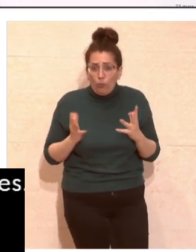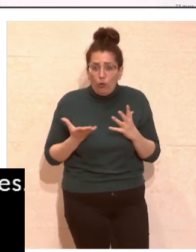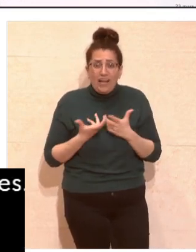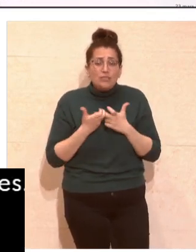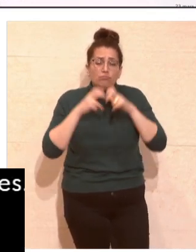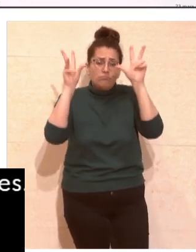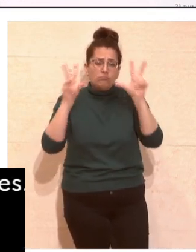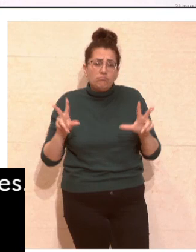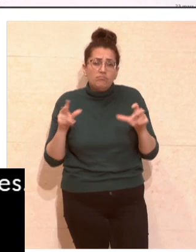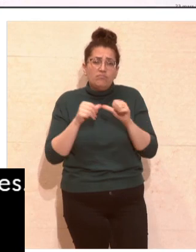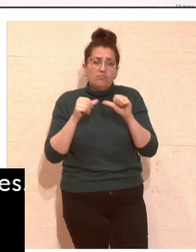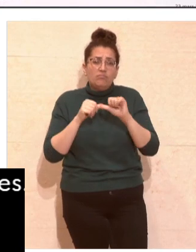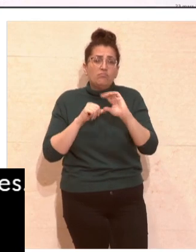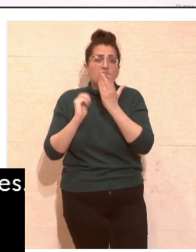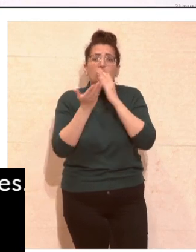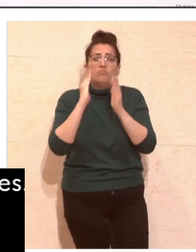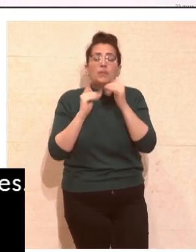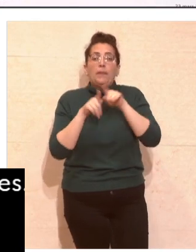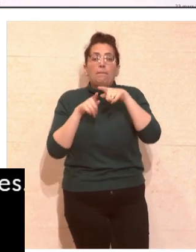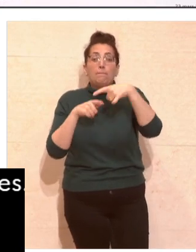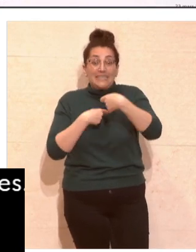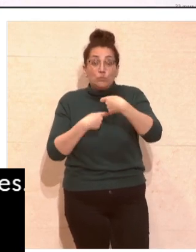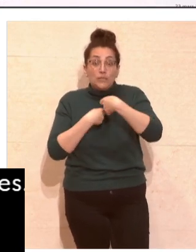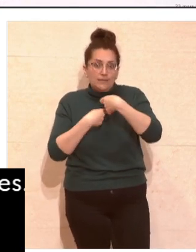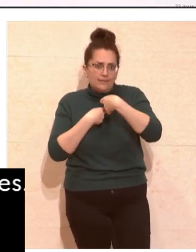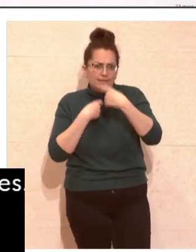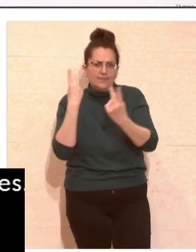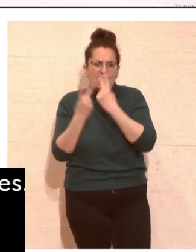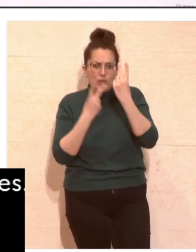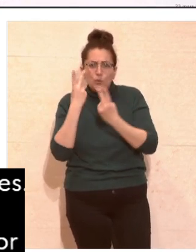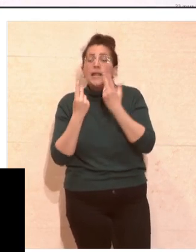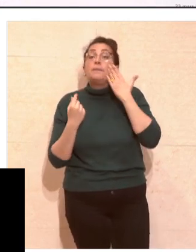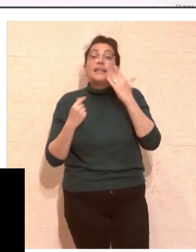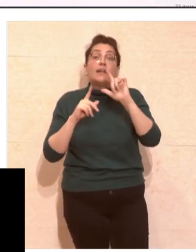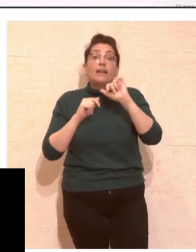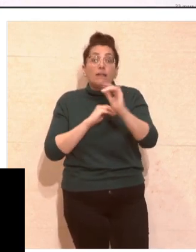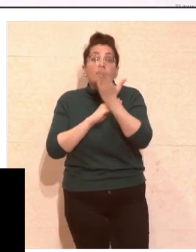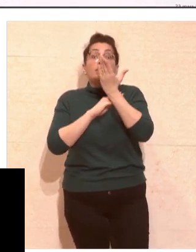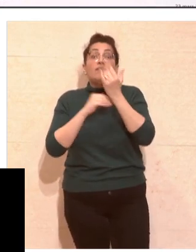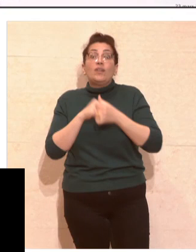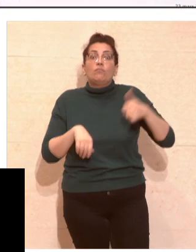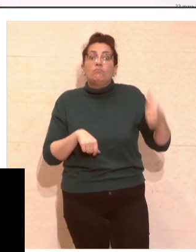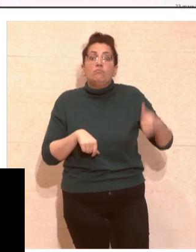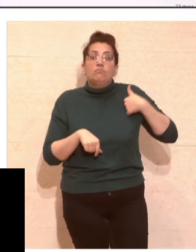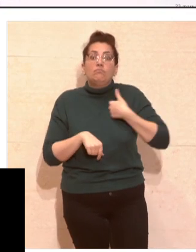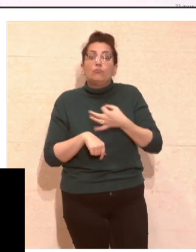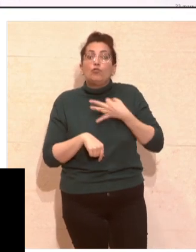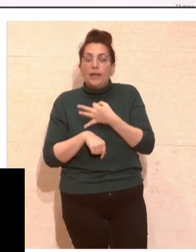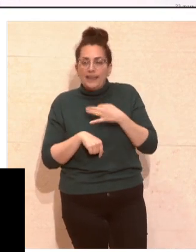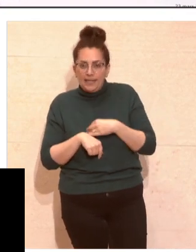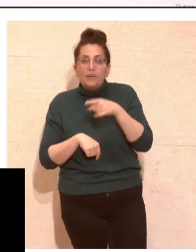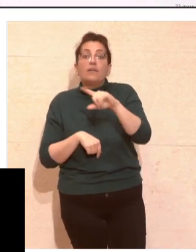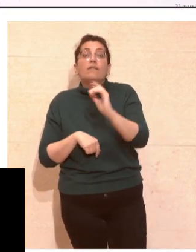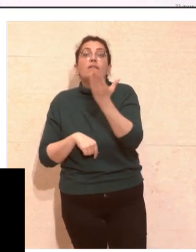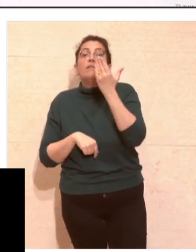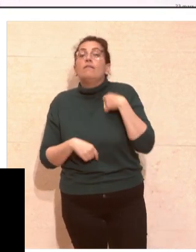sur un ordinateur, de présenter des stimuli visuels qui apparaissent à l'écran, et puis dès qu'il y a l'image qui apparaît, on doit cliquer sur un bouton. Et donc on mesure les temps de